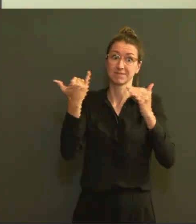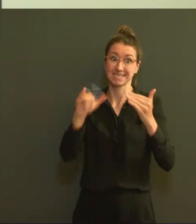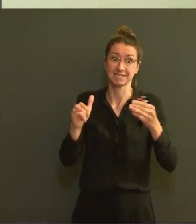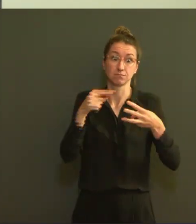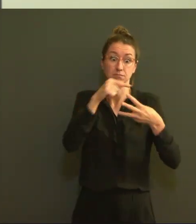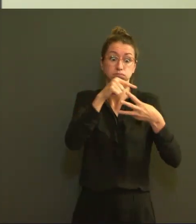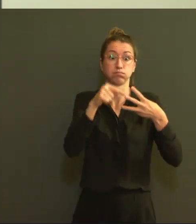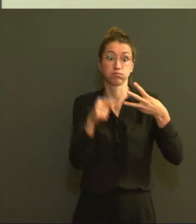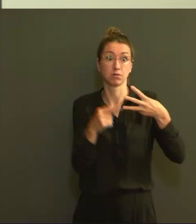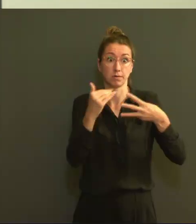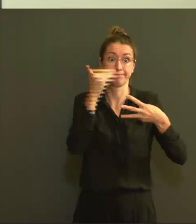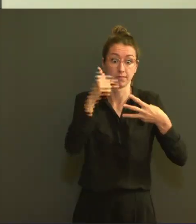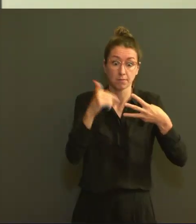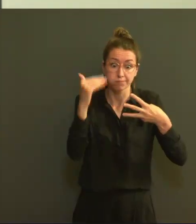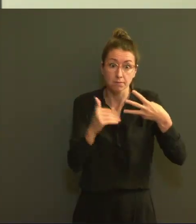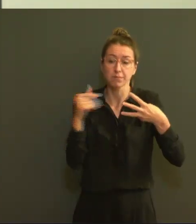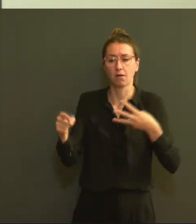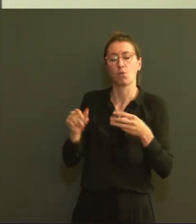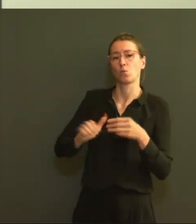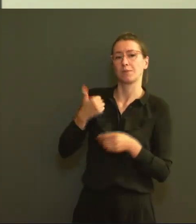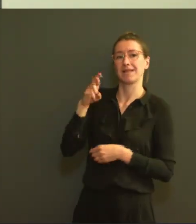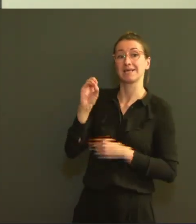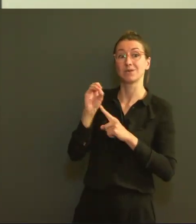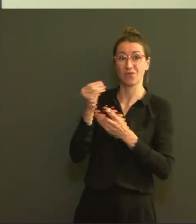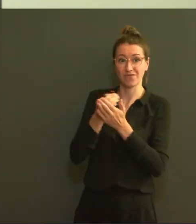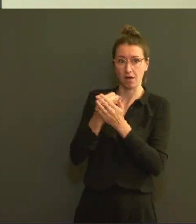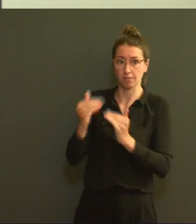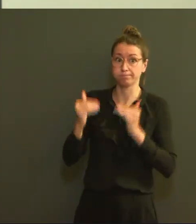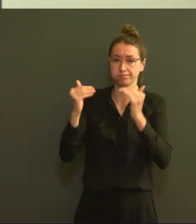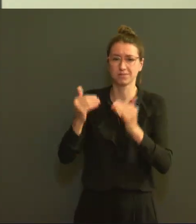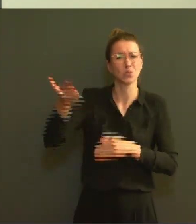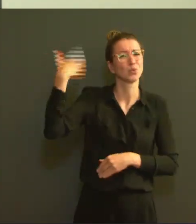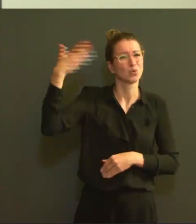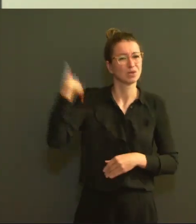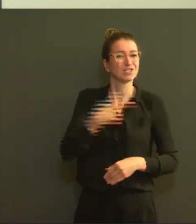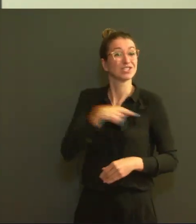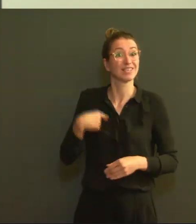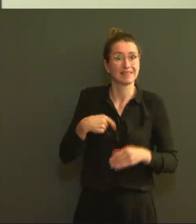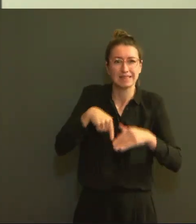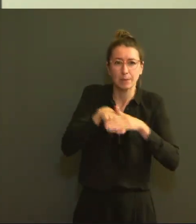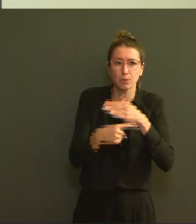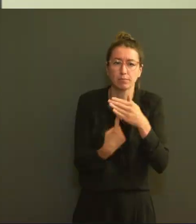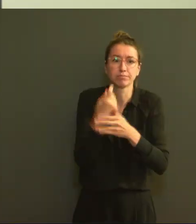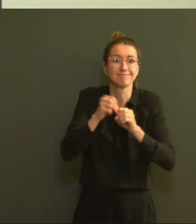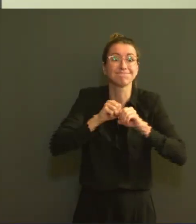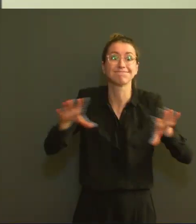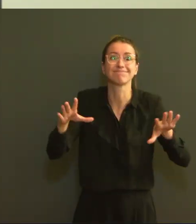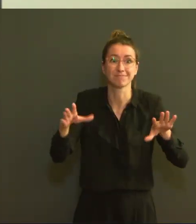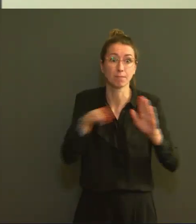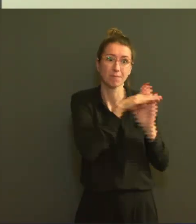Et donc en Chine, au tout début de l'épidémie, avant la prise des mesures, il a été estimé à